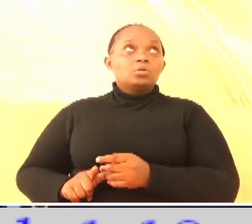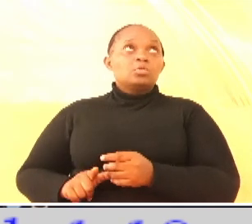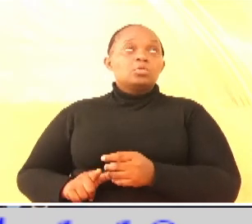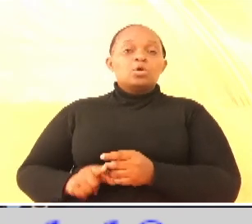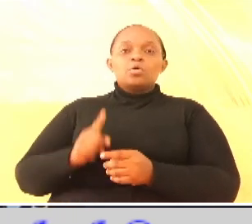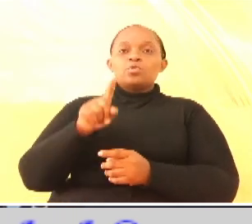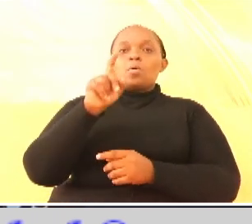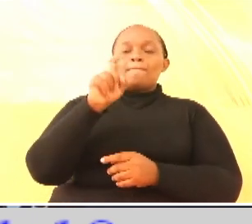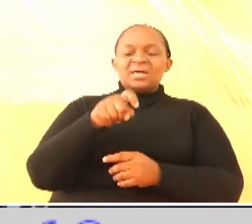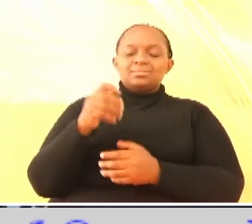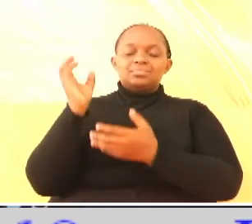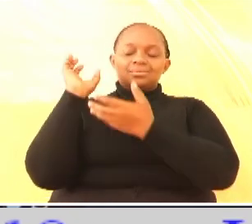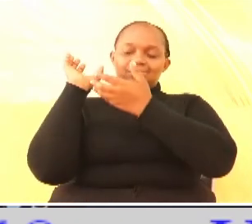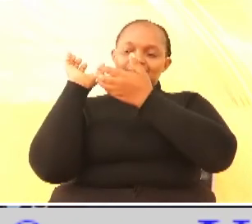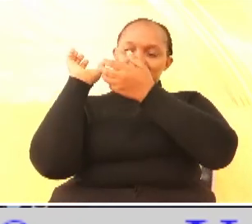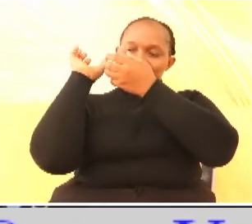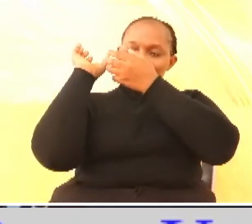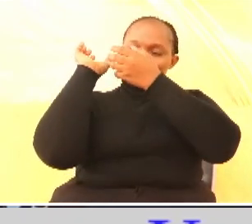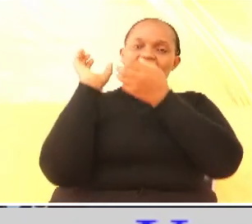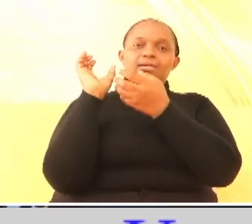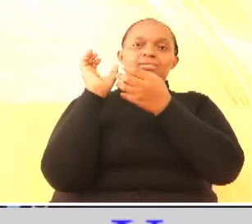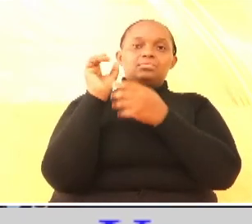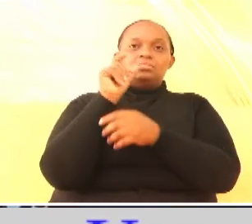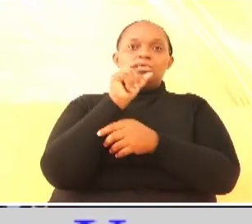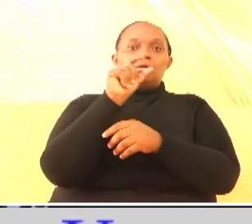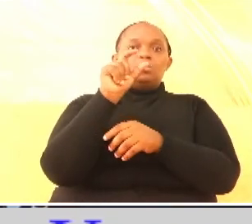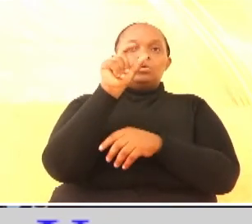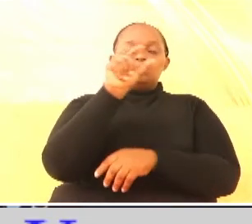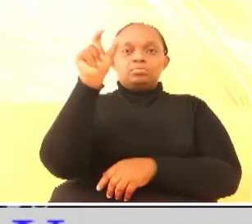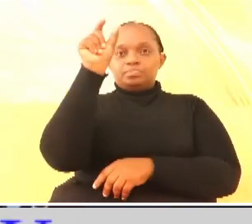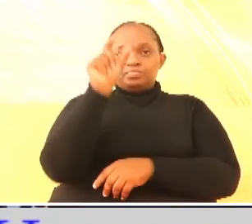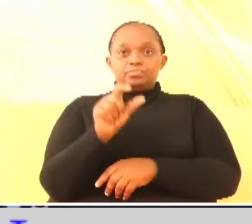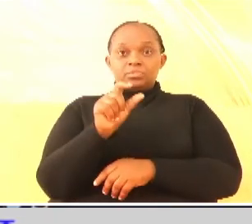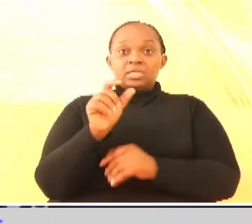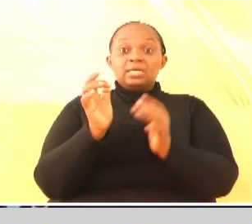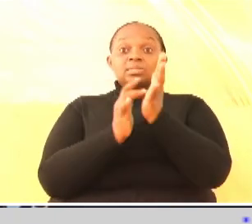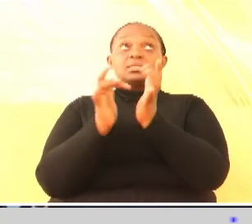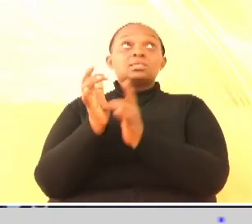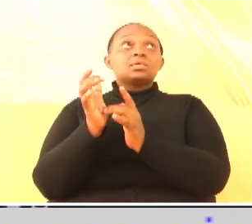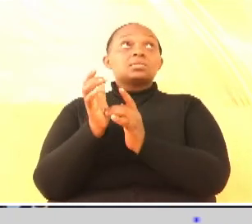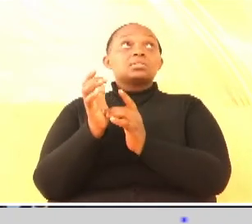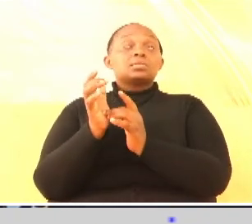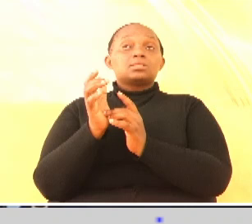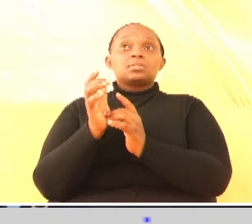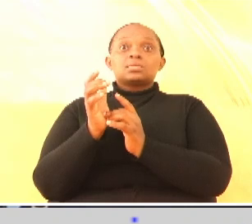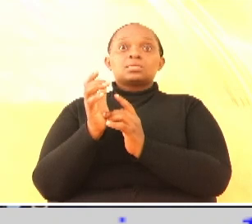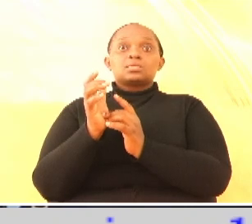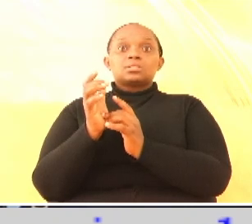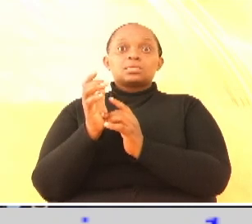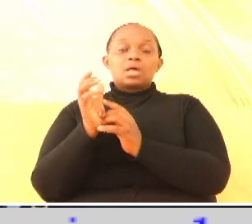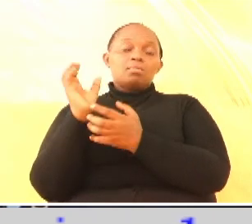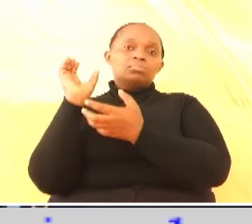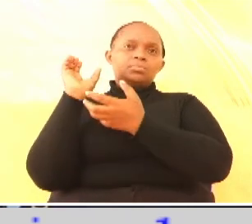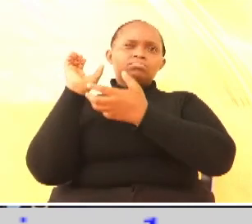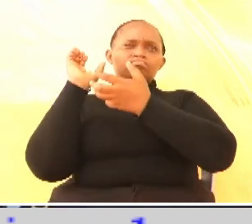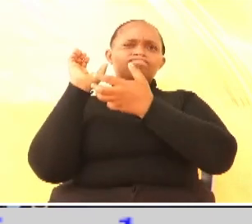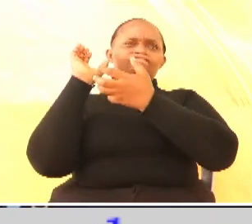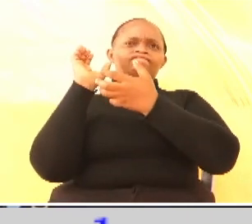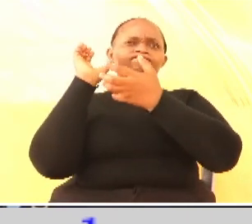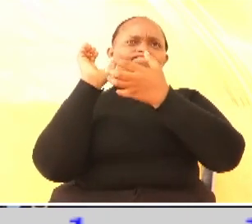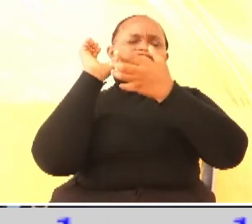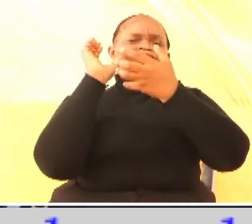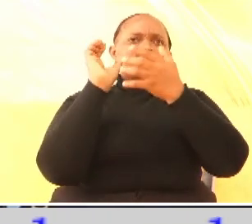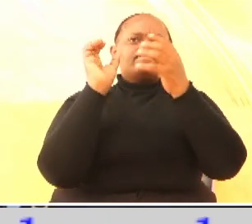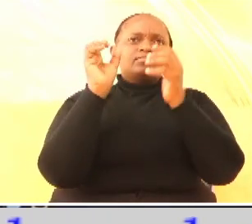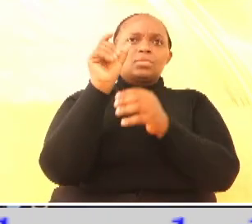nini? Msalaba. Na mimi najua ya kwamba Yesu Kristo alipotaja msalaba hivi, waliyekuweko walishtuka. Kwa